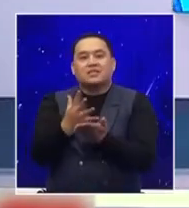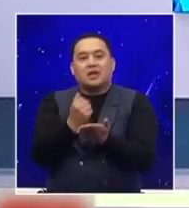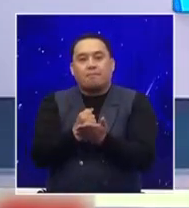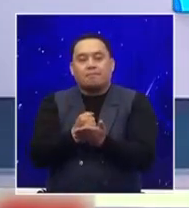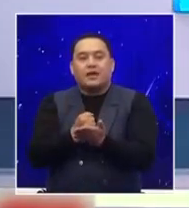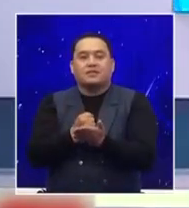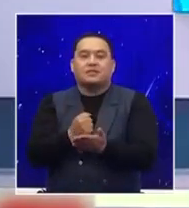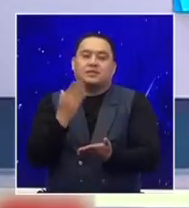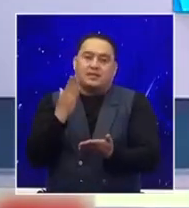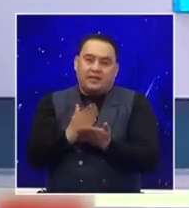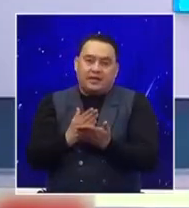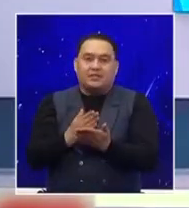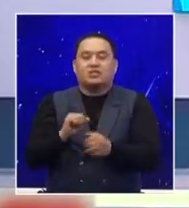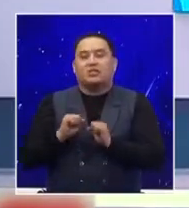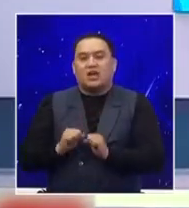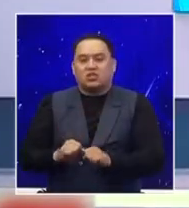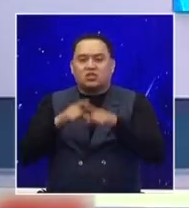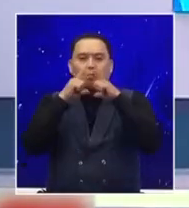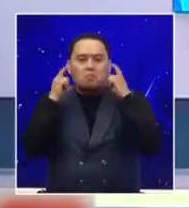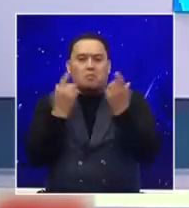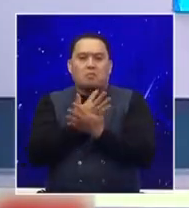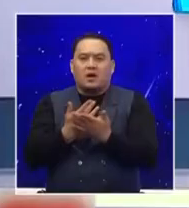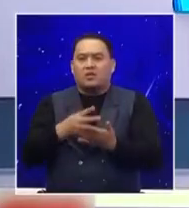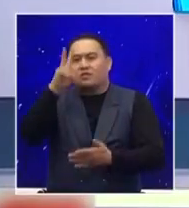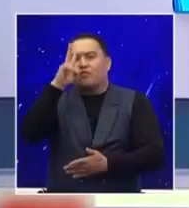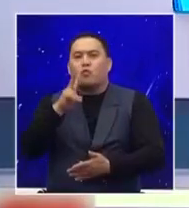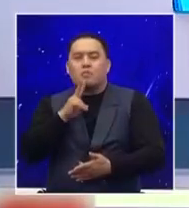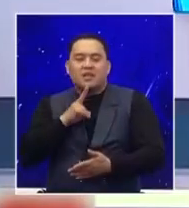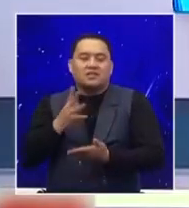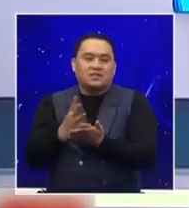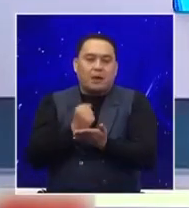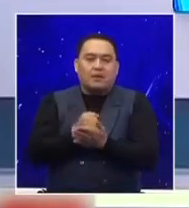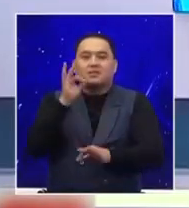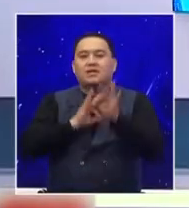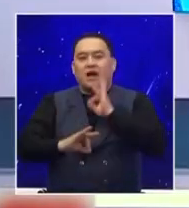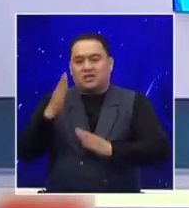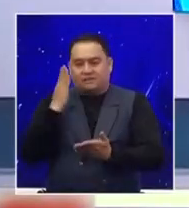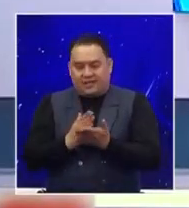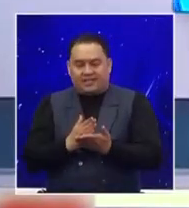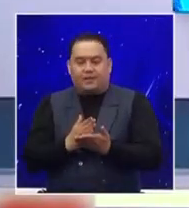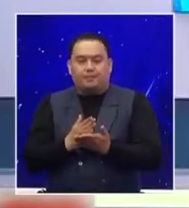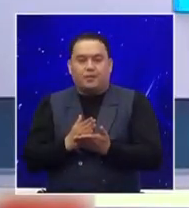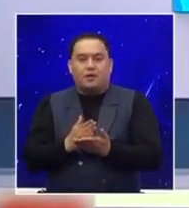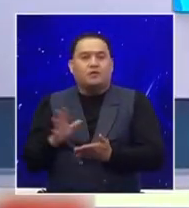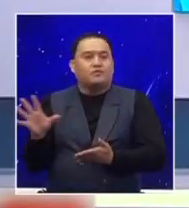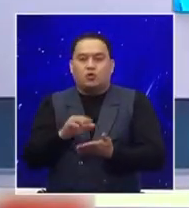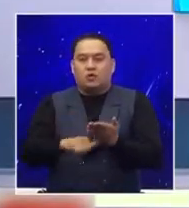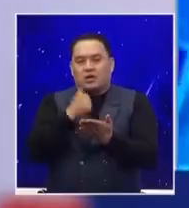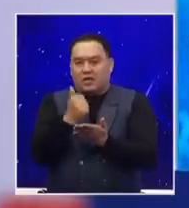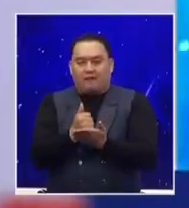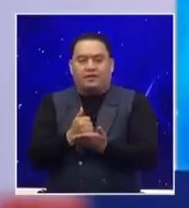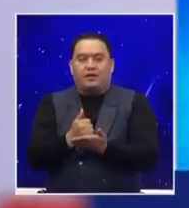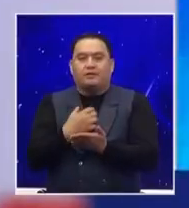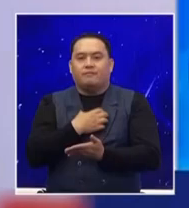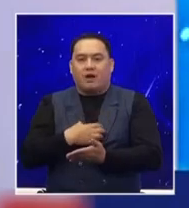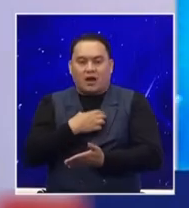средств индивидуальной защиты. Кроме этого, мы имеем 2-месячный запас лекарств. Вот именно необходимый запас лекарств